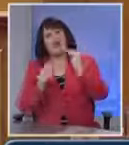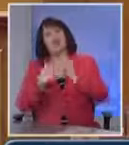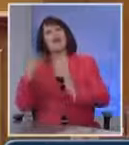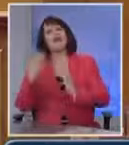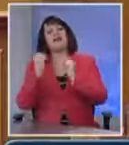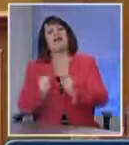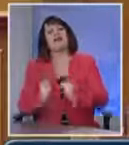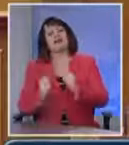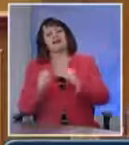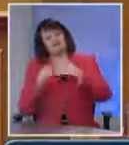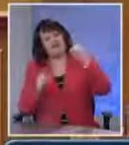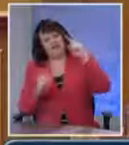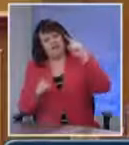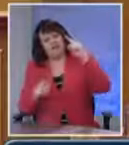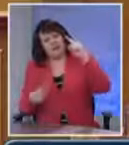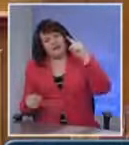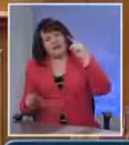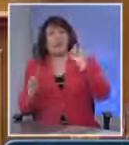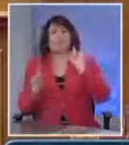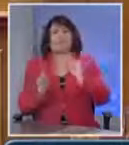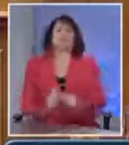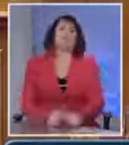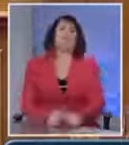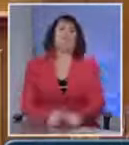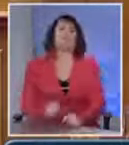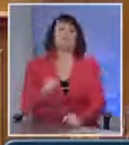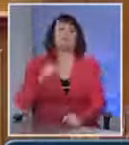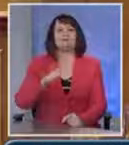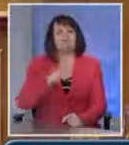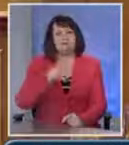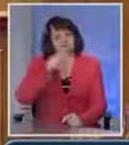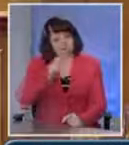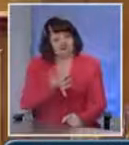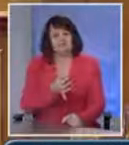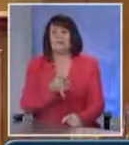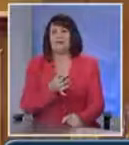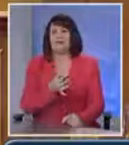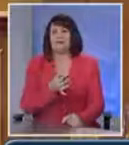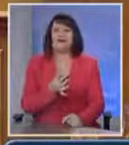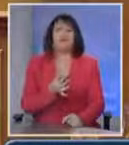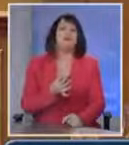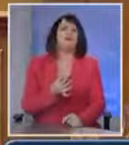έδρες. Θέλω όμως εδώ, και θα ήθελα να το πούν και